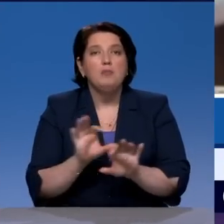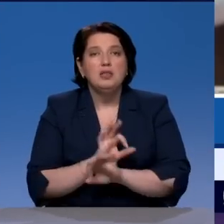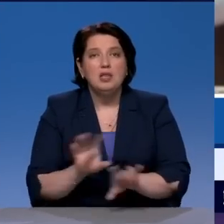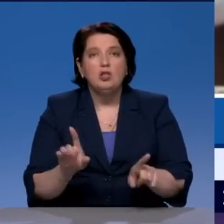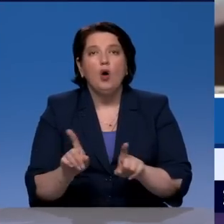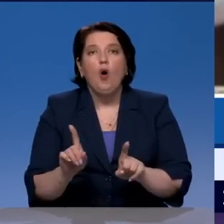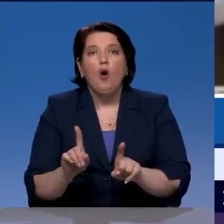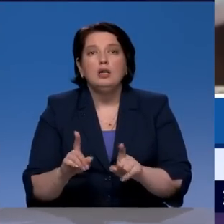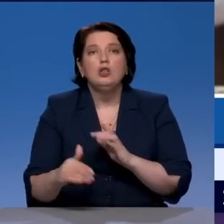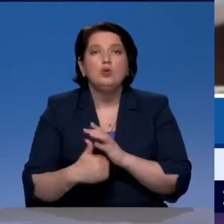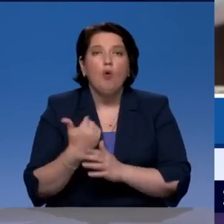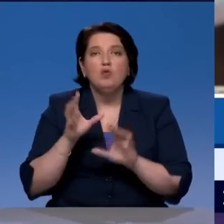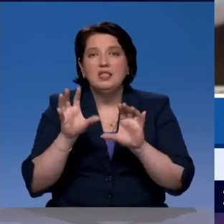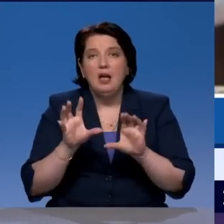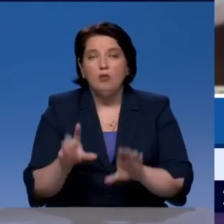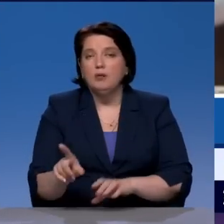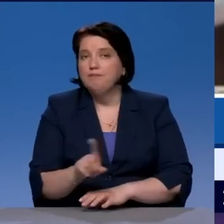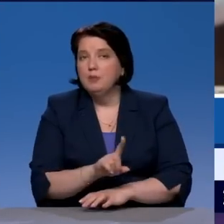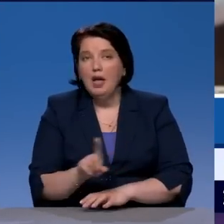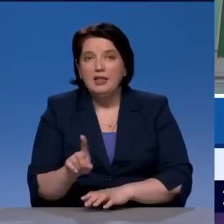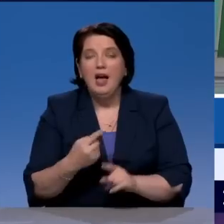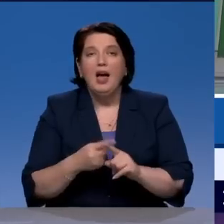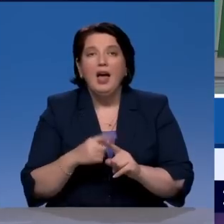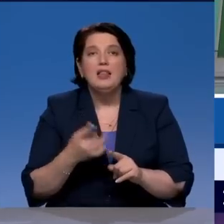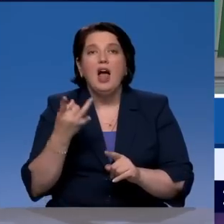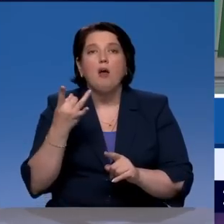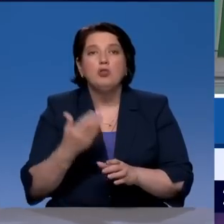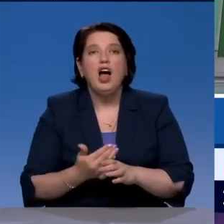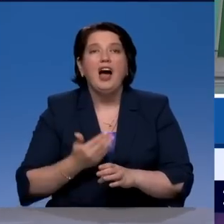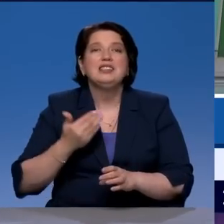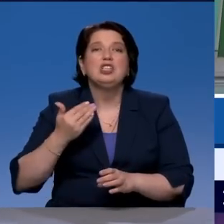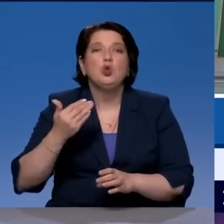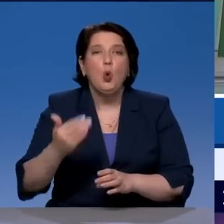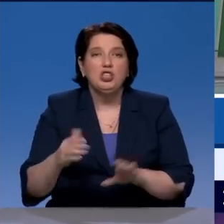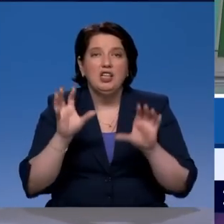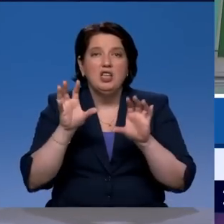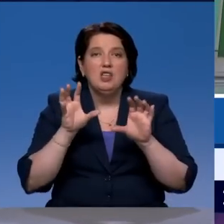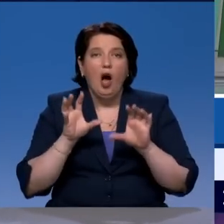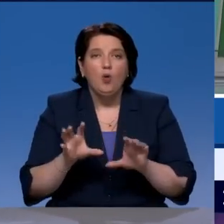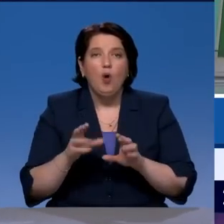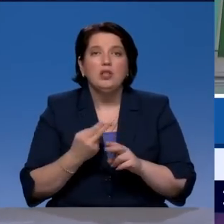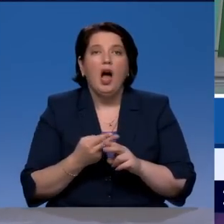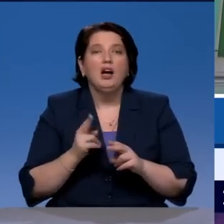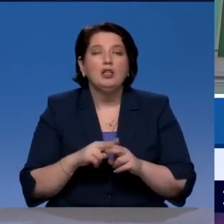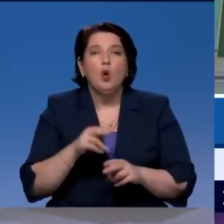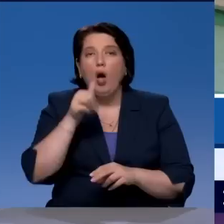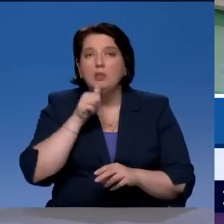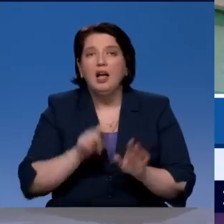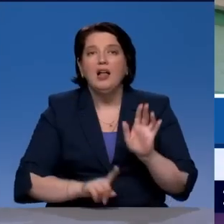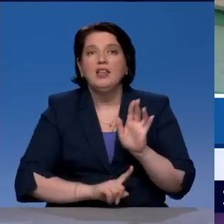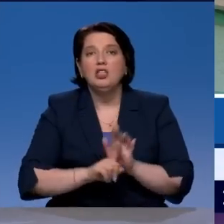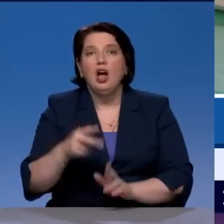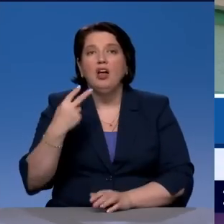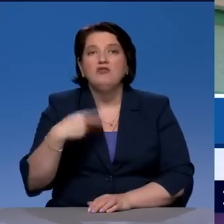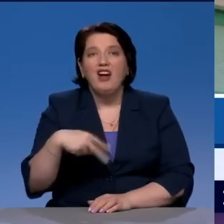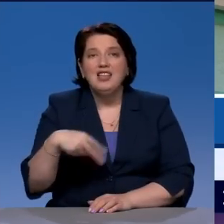не новый закон, это просто отсроченный закон, который пытались ввести в 2020 году. То